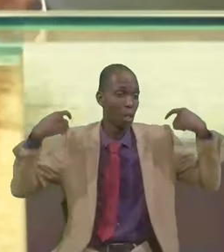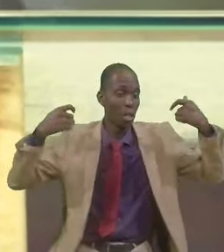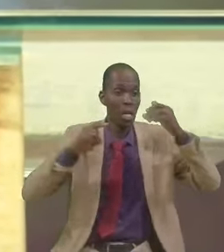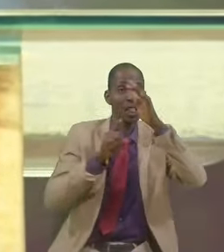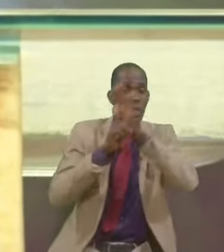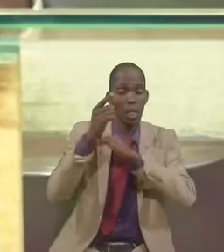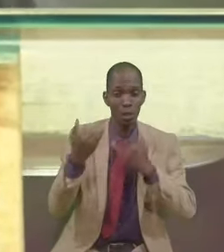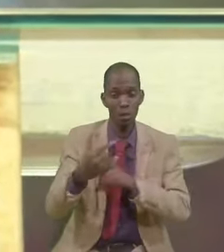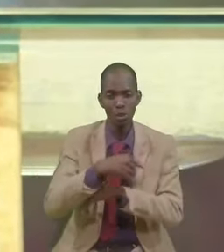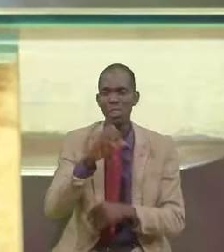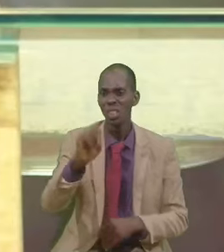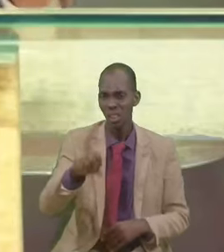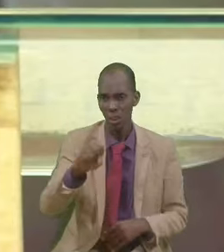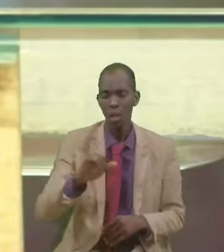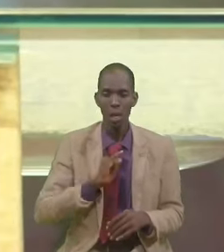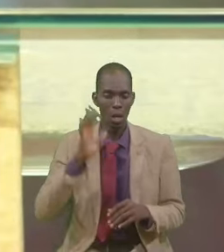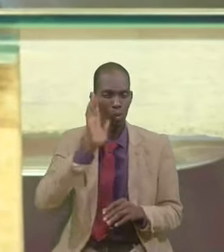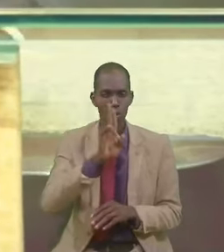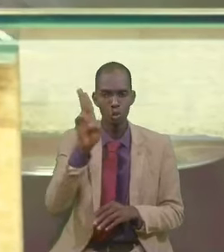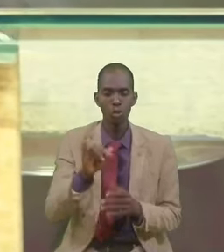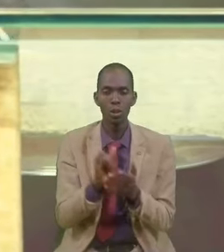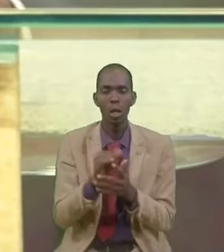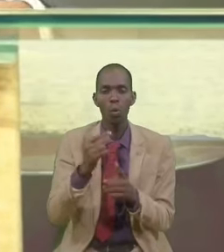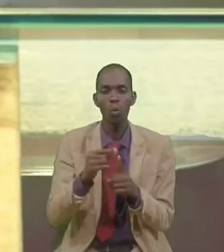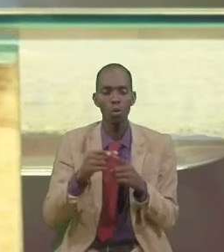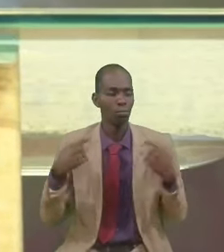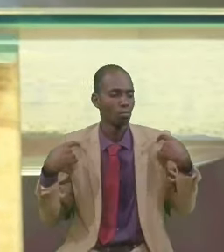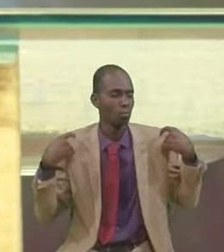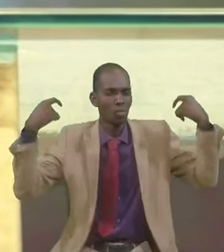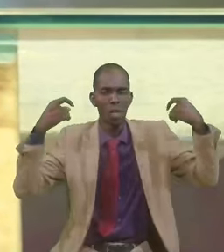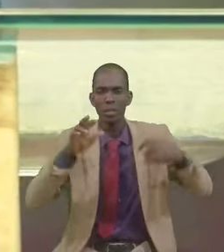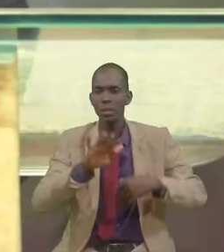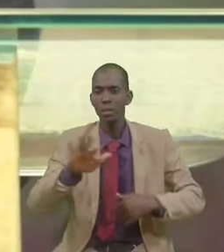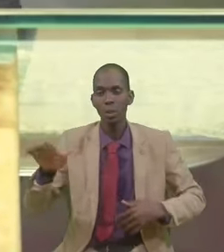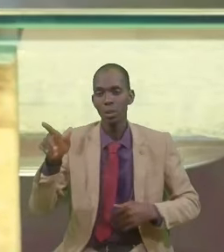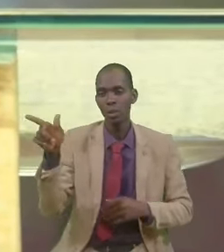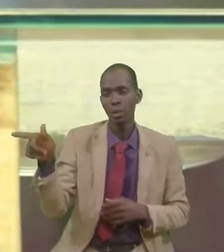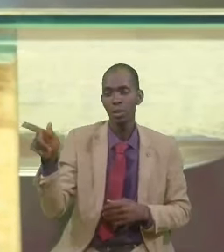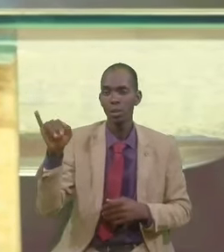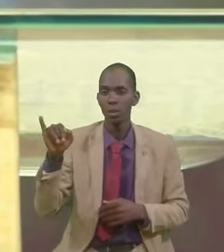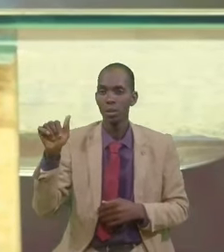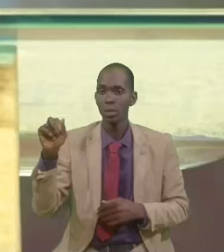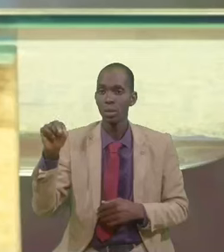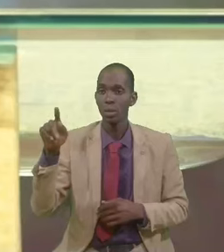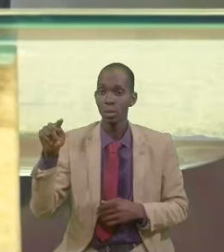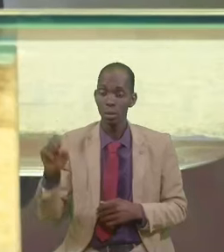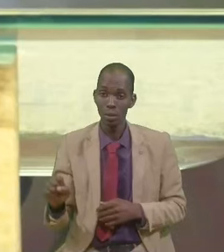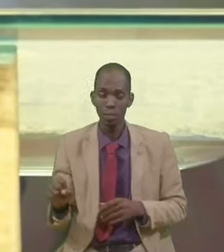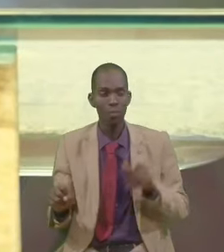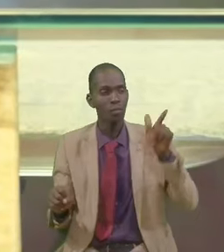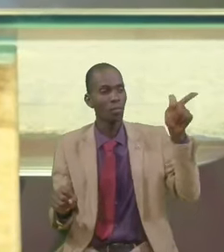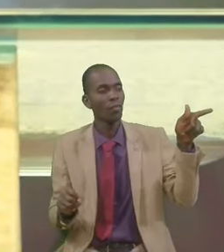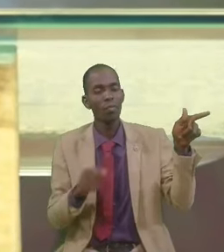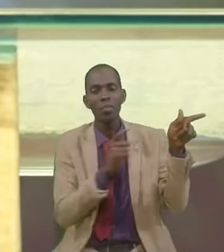vais utiliser les lettres du mot géant. Quel est le premier mot? C'est géant. C'est le dieu des païens.